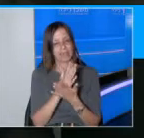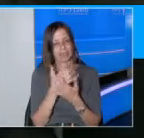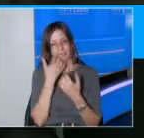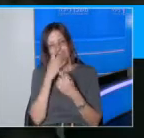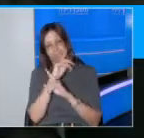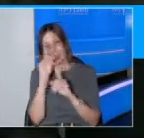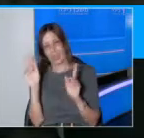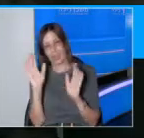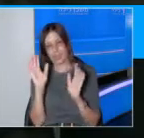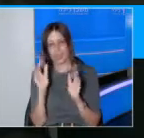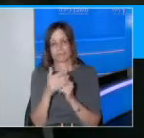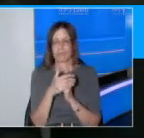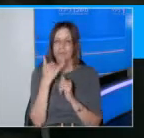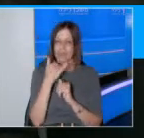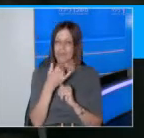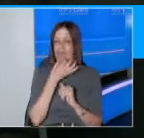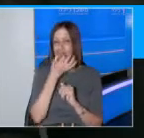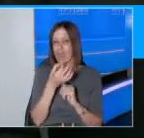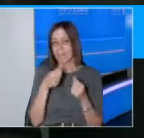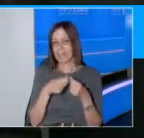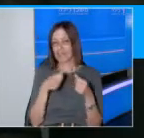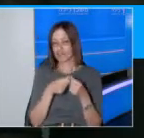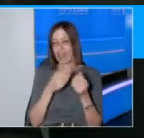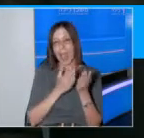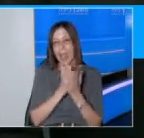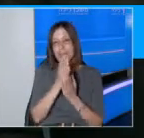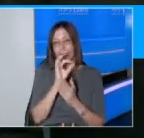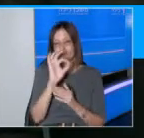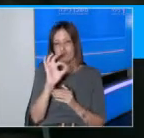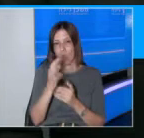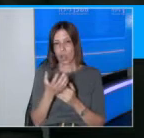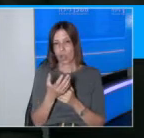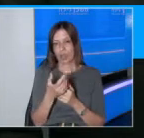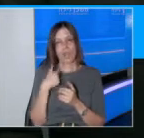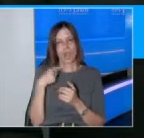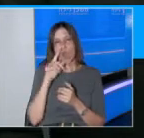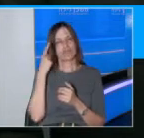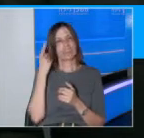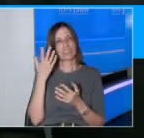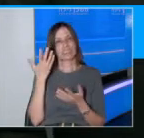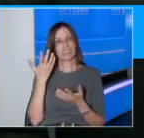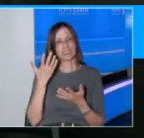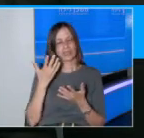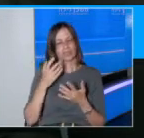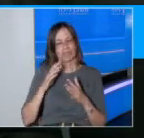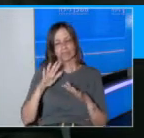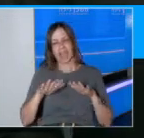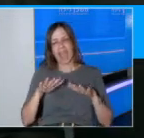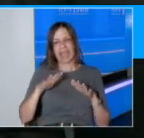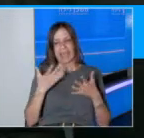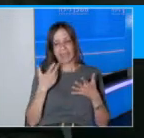אחרת. עכשיו, השאלה לגבי האמינות שלו, אני לא חושבת שזה מערער, אוקיי? בינתיים,